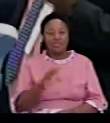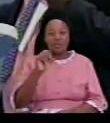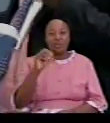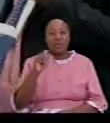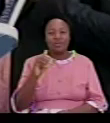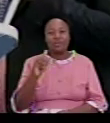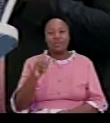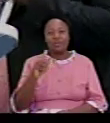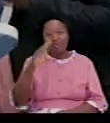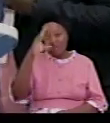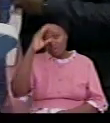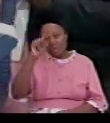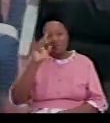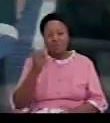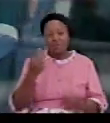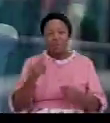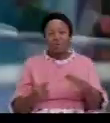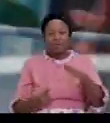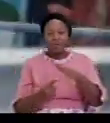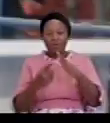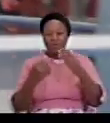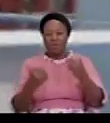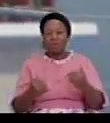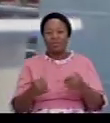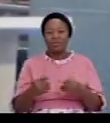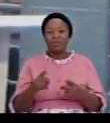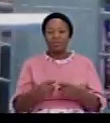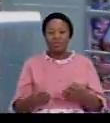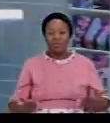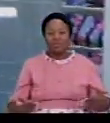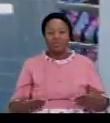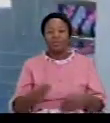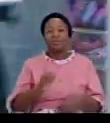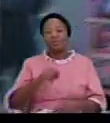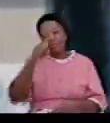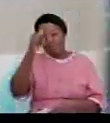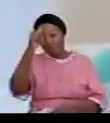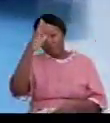talking about the Reverend Jakuti Mitre.